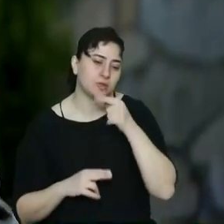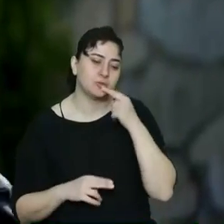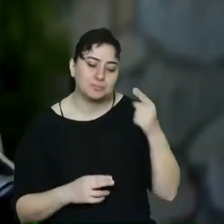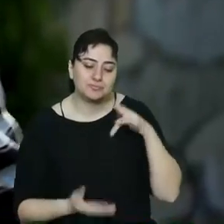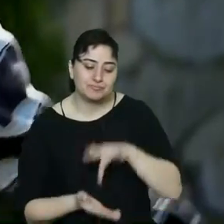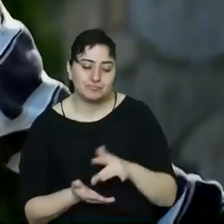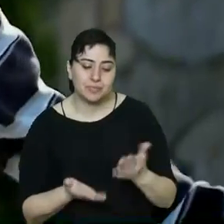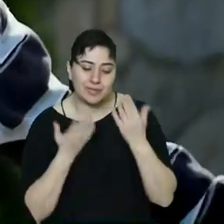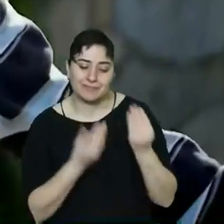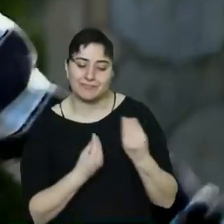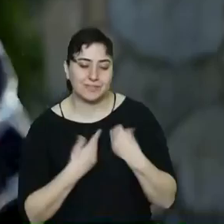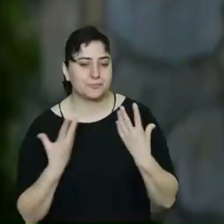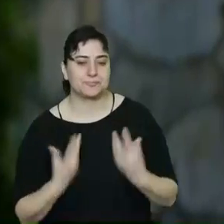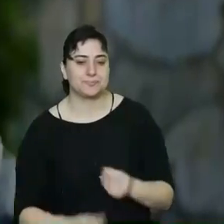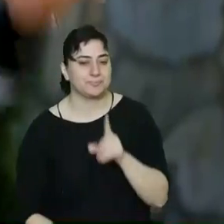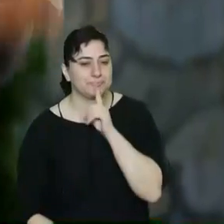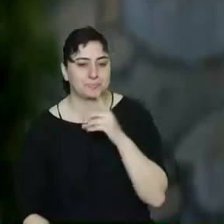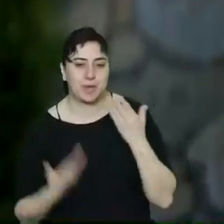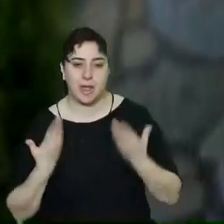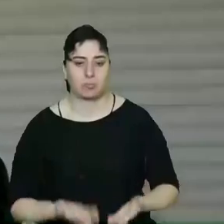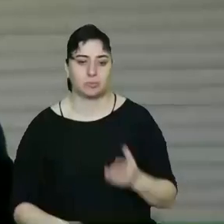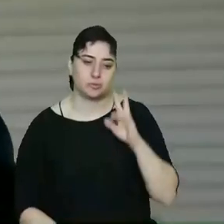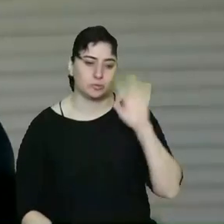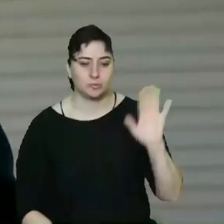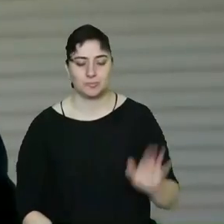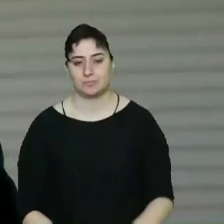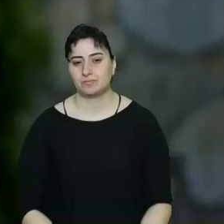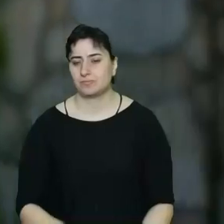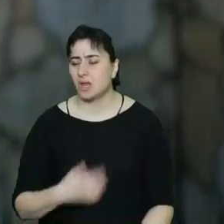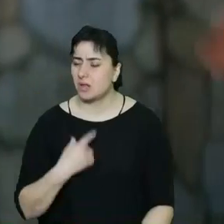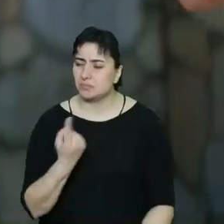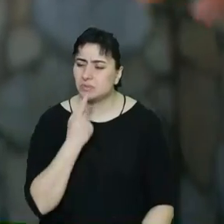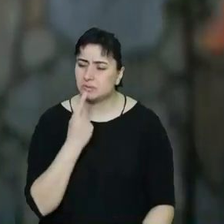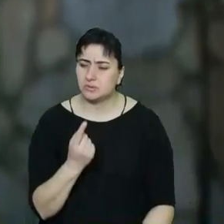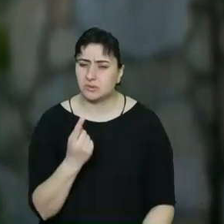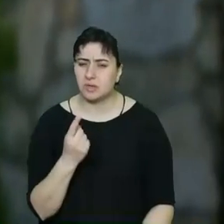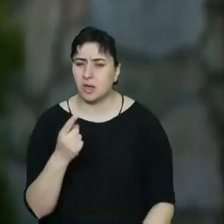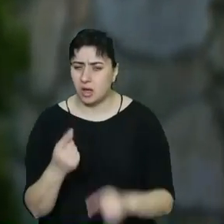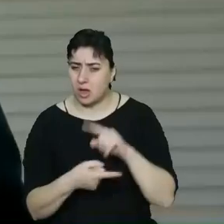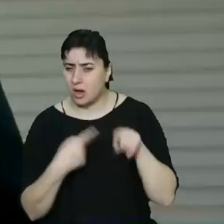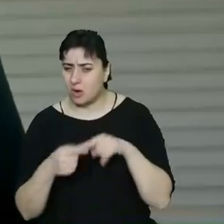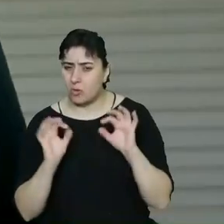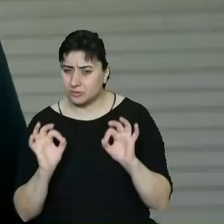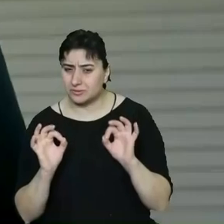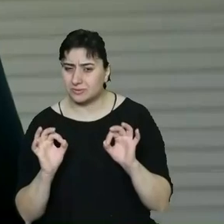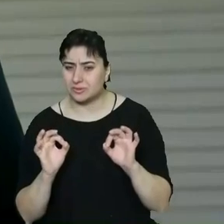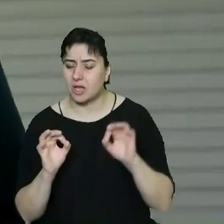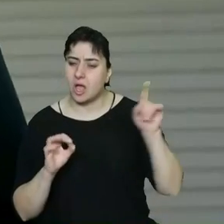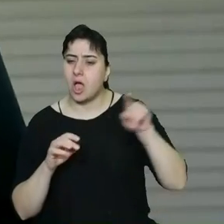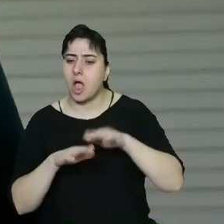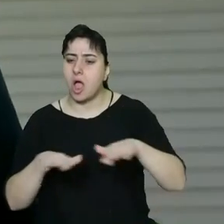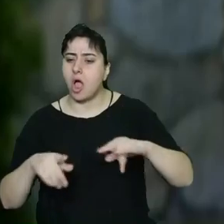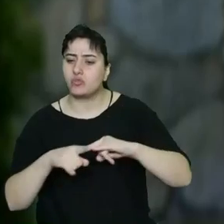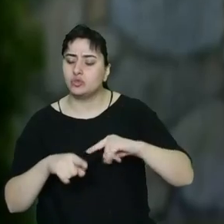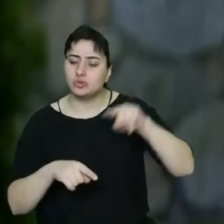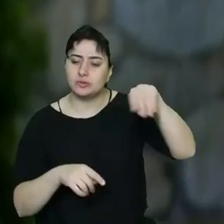cezam neyse razı olurum yani. Ha. Görüşürüz. Enişte şey diyeceğim, arayacaksan kuş eğer havuz